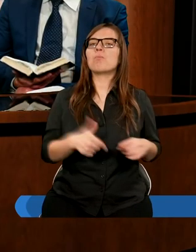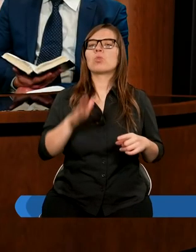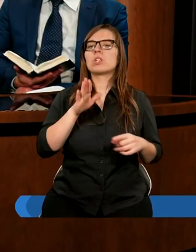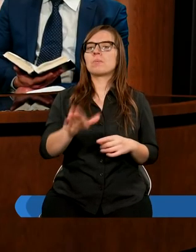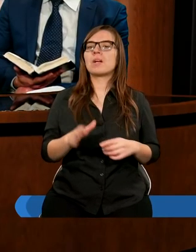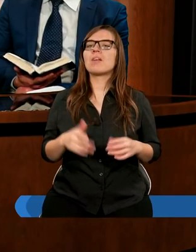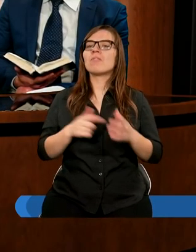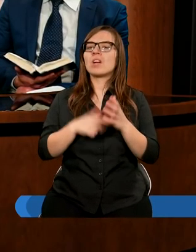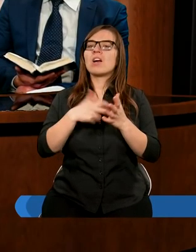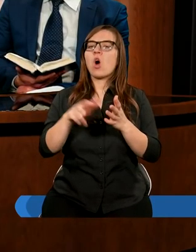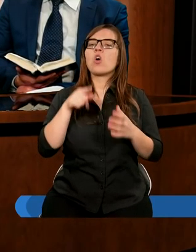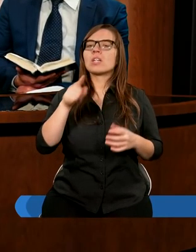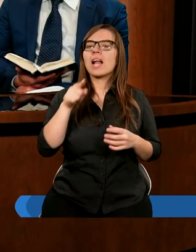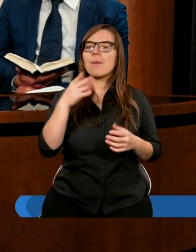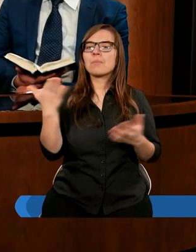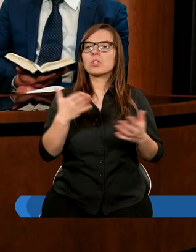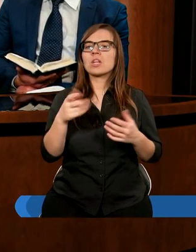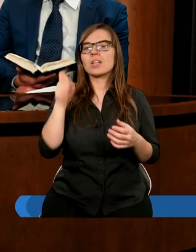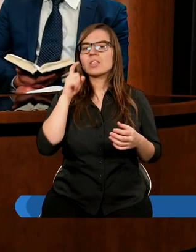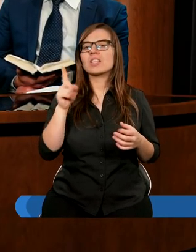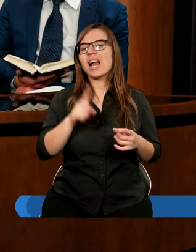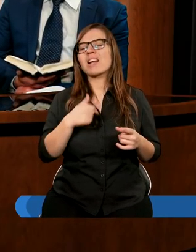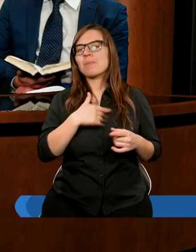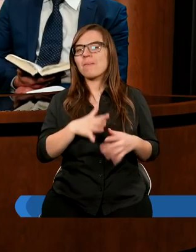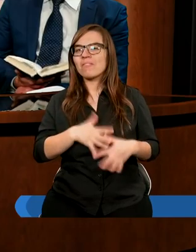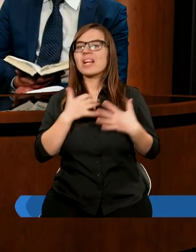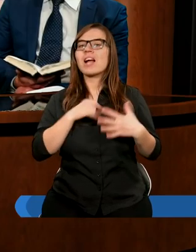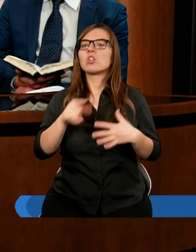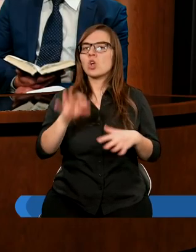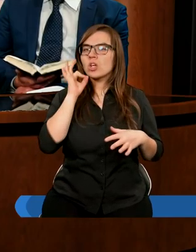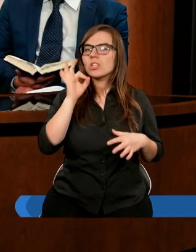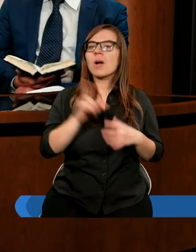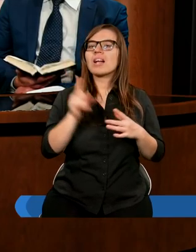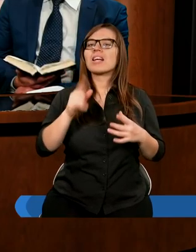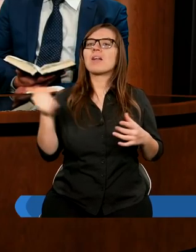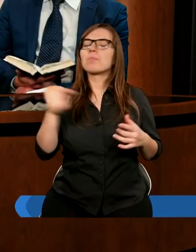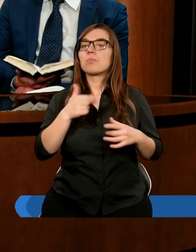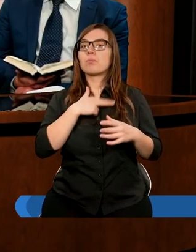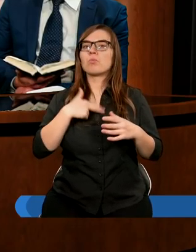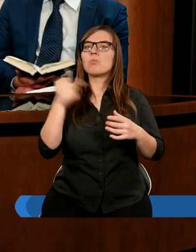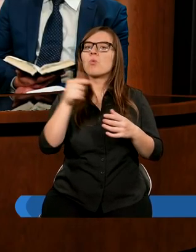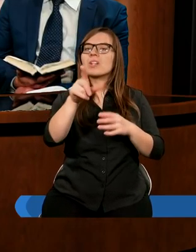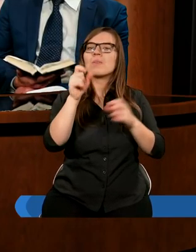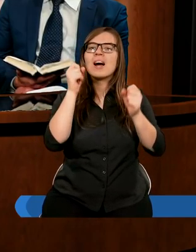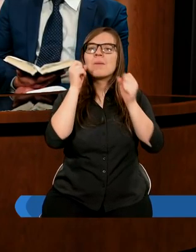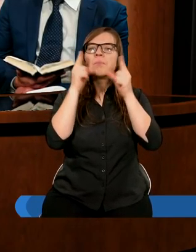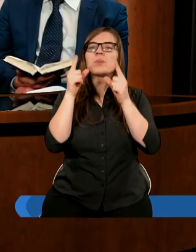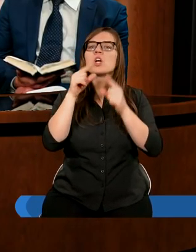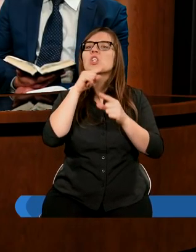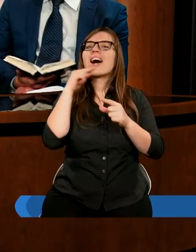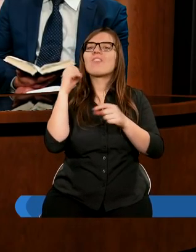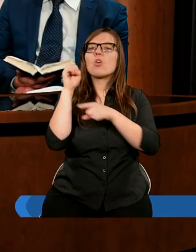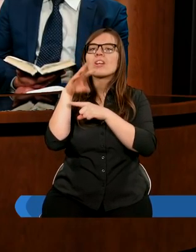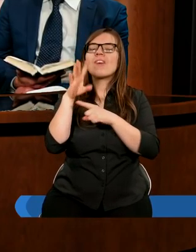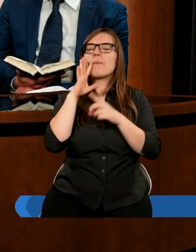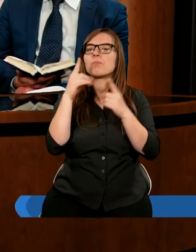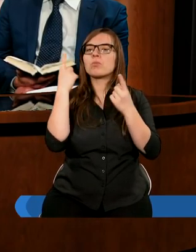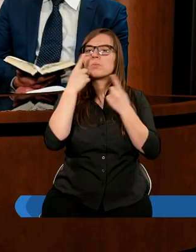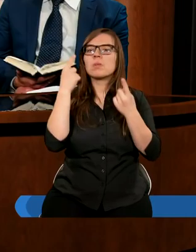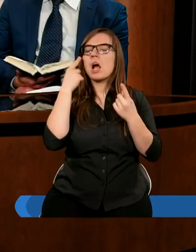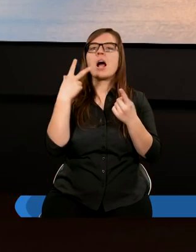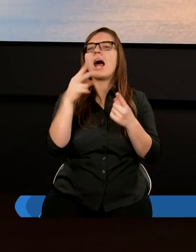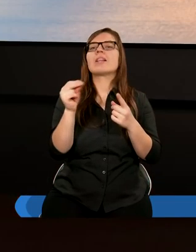Właśnie o to chodzi. Zobaczcie, tam, gdzie coś wydaje nam się czasami dobre, tak naprawdę powinno nam się zapalić czerwone światło. A widzimy zielone.